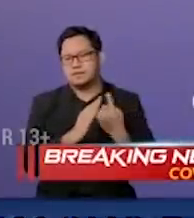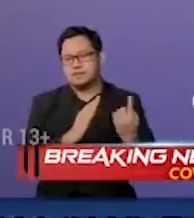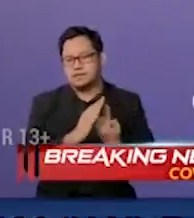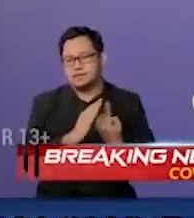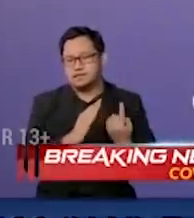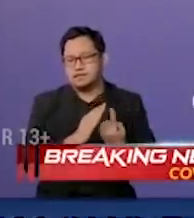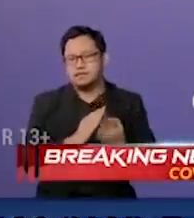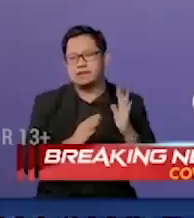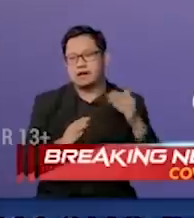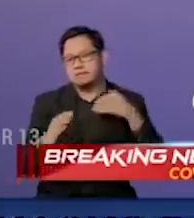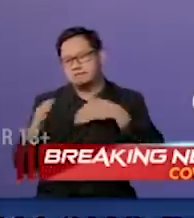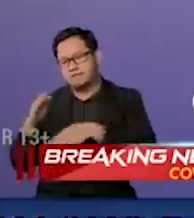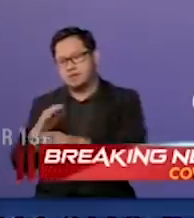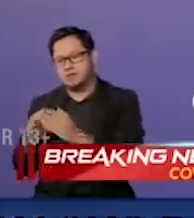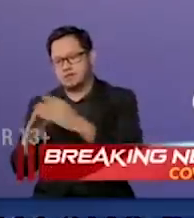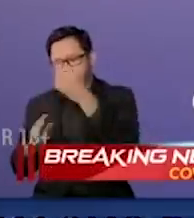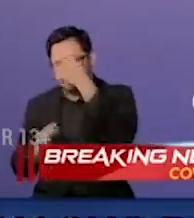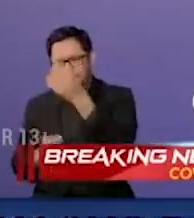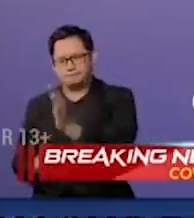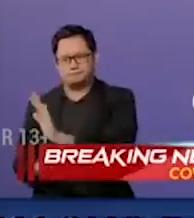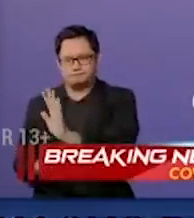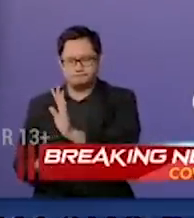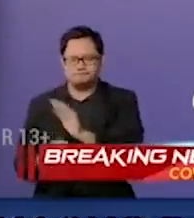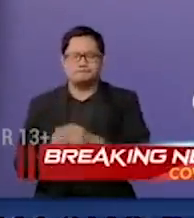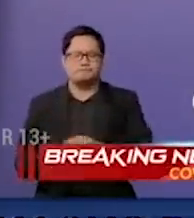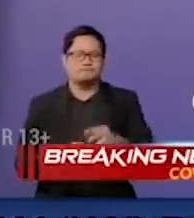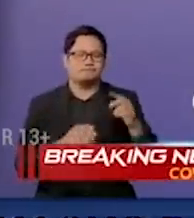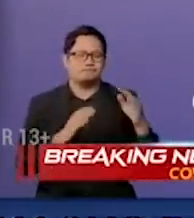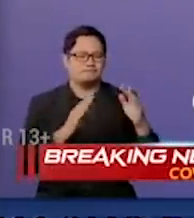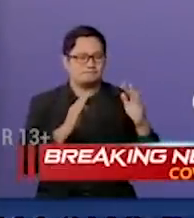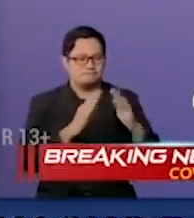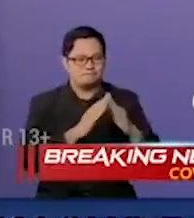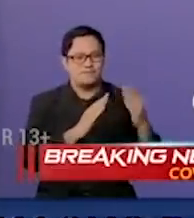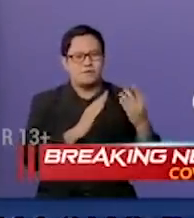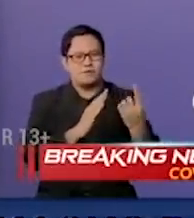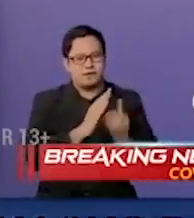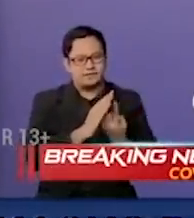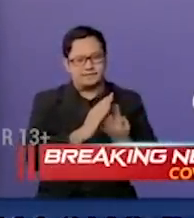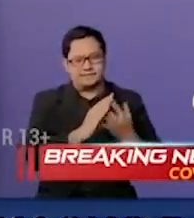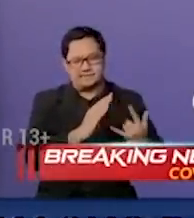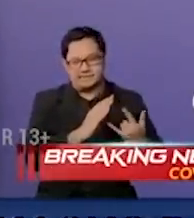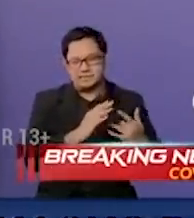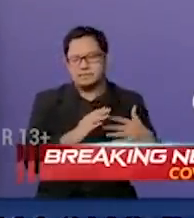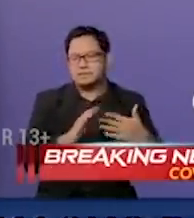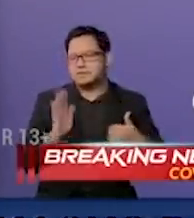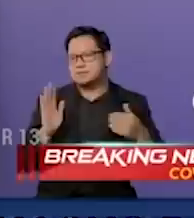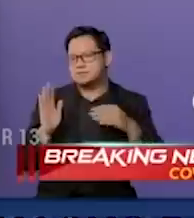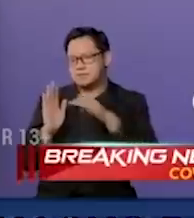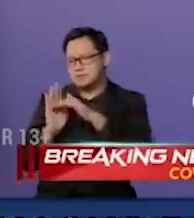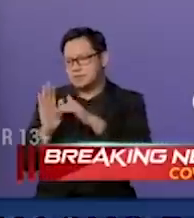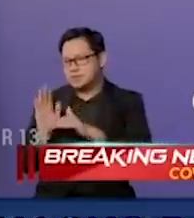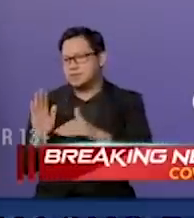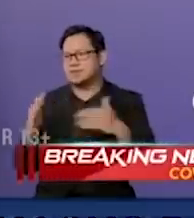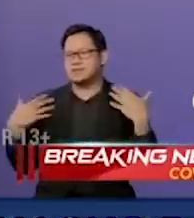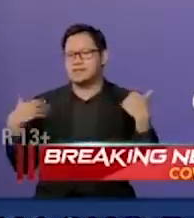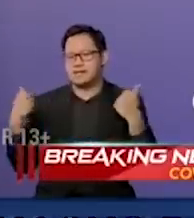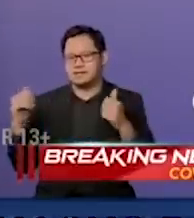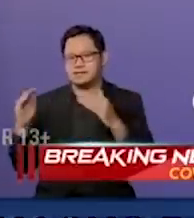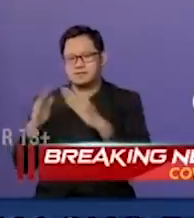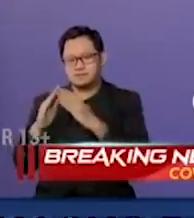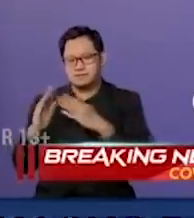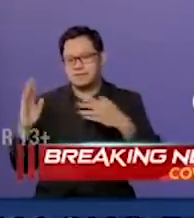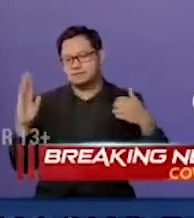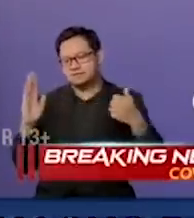mandiri dengan mematuhi secara ketat tentang pedoman pelaksanaan isolasi Mandiri di